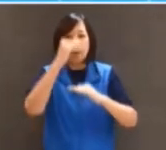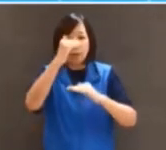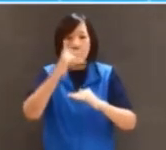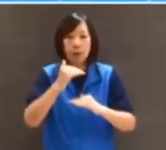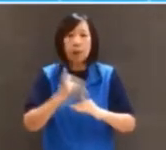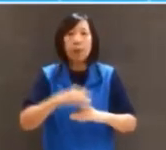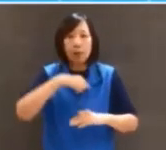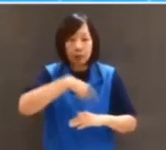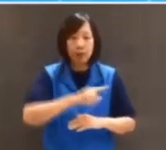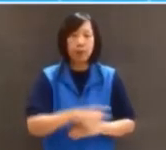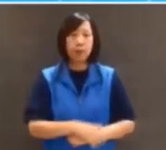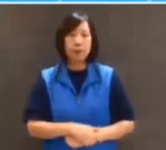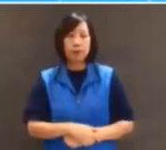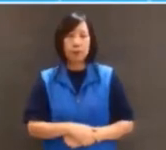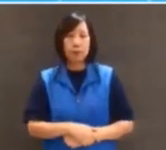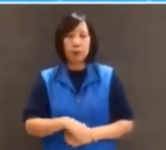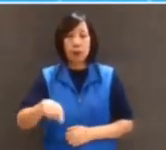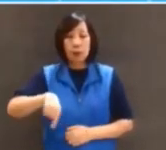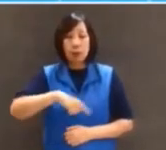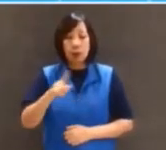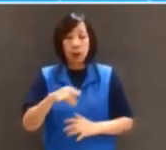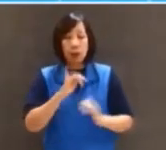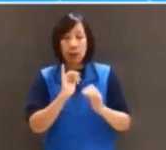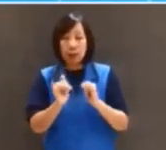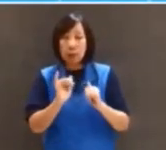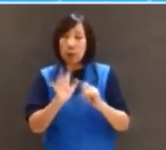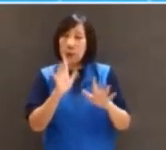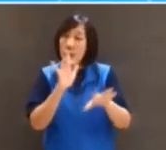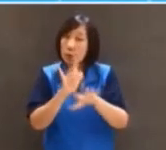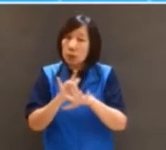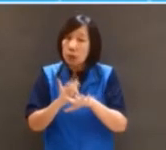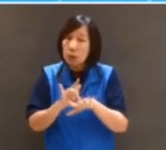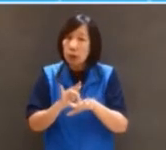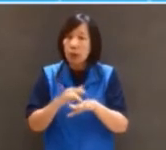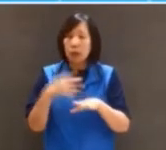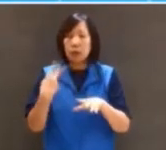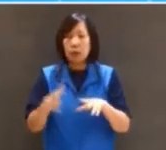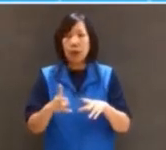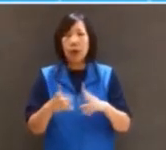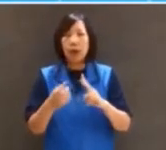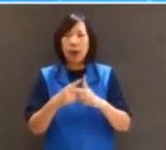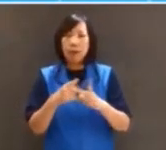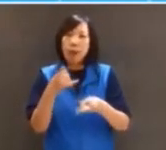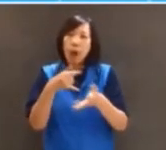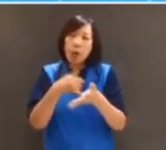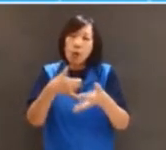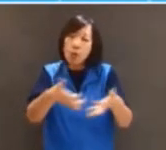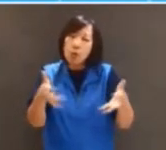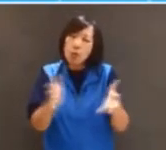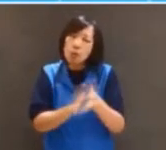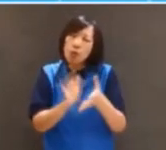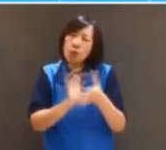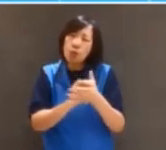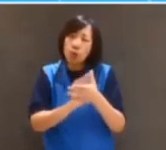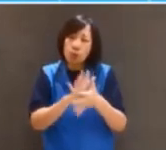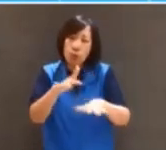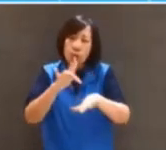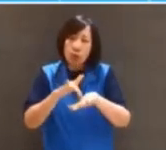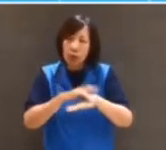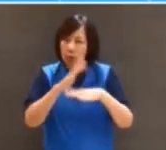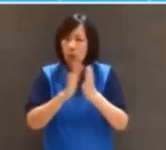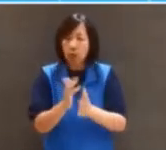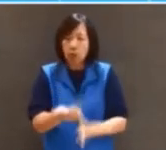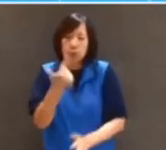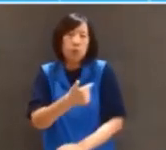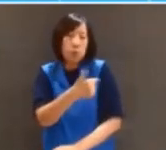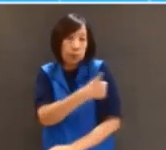这些跟民众普遍有接触或是跟弱小族群有接触的都赶快来施打疫苗。